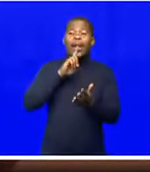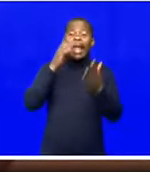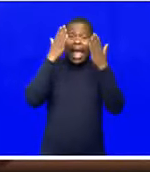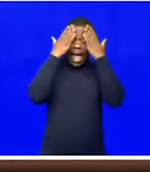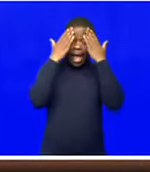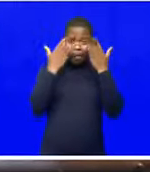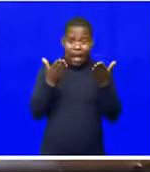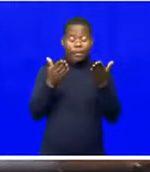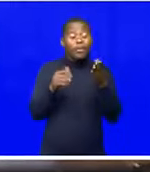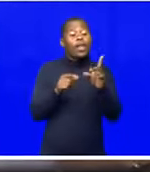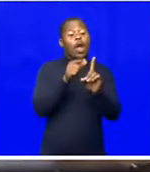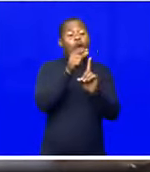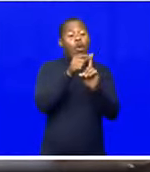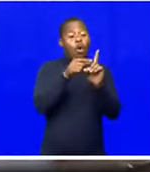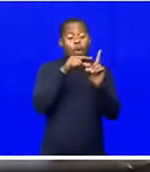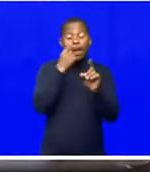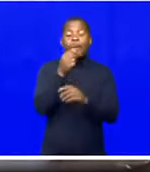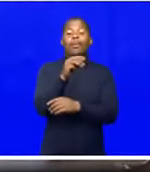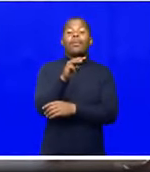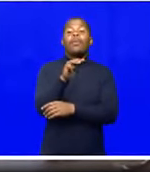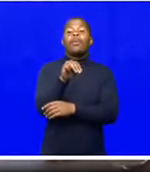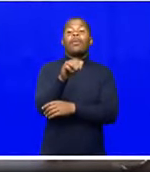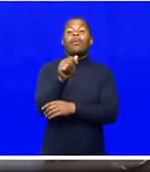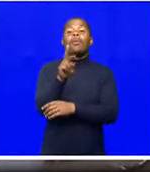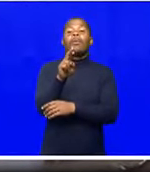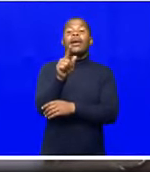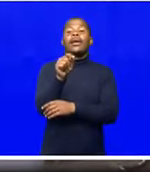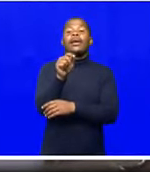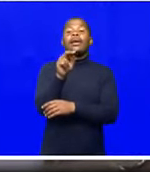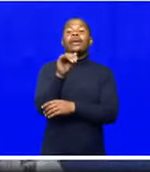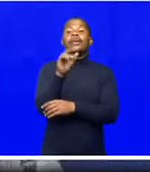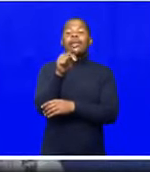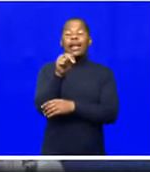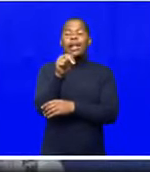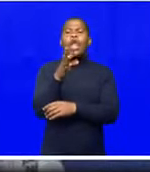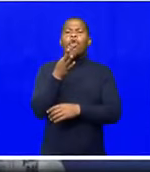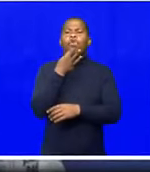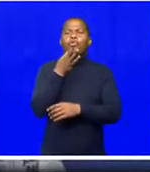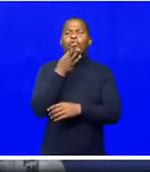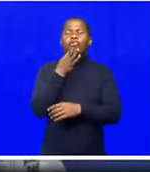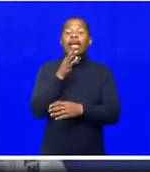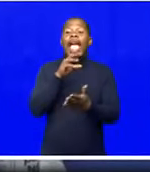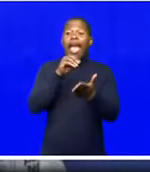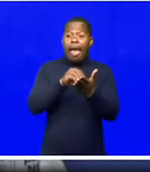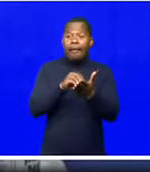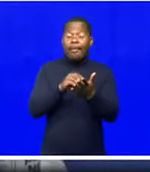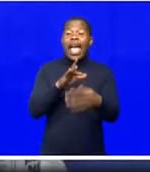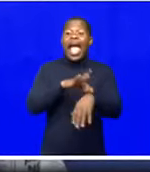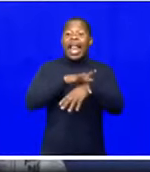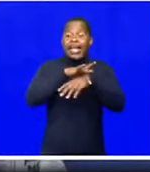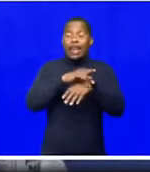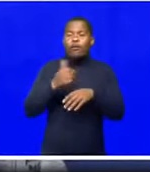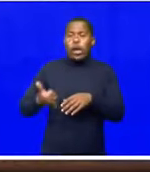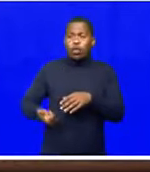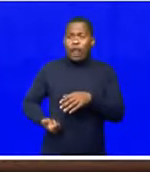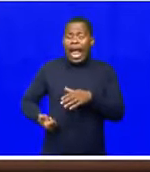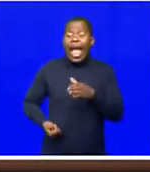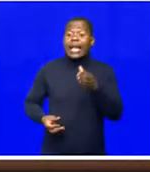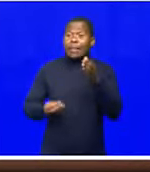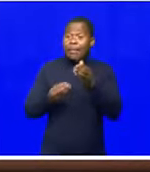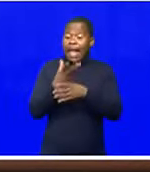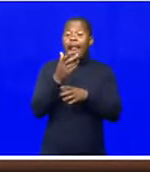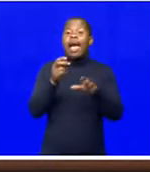lonesifo sashukela uthi sambamba lesifo aneminyaka lesiphohlongo kanti manje soneminyaka lengamashumi lamabili